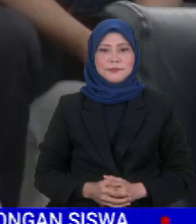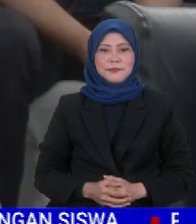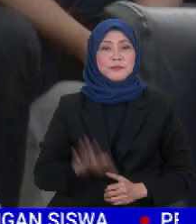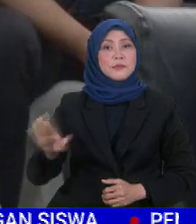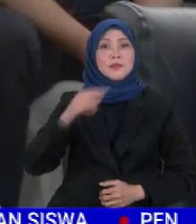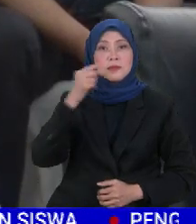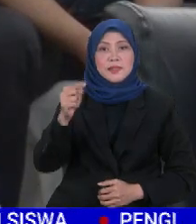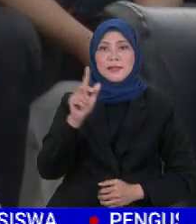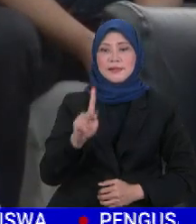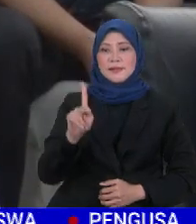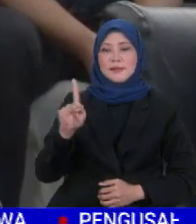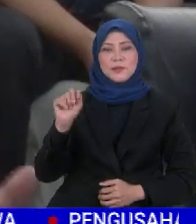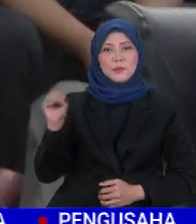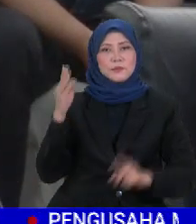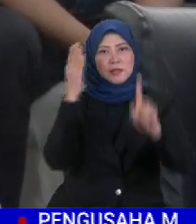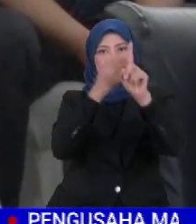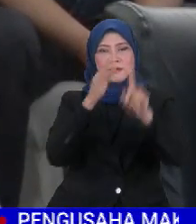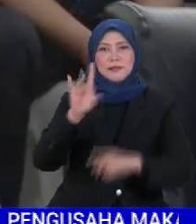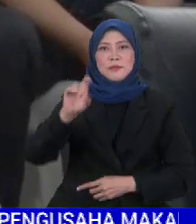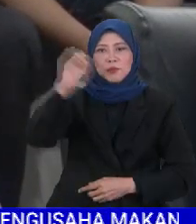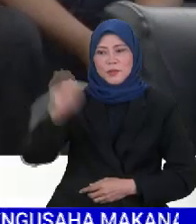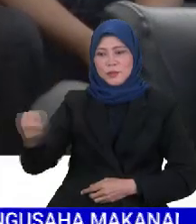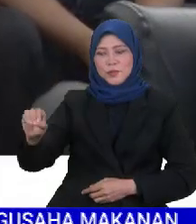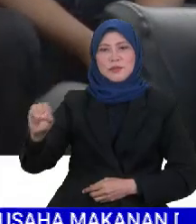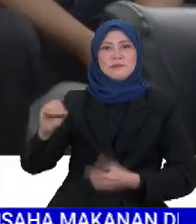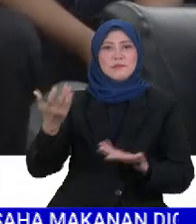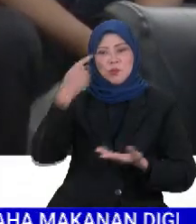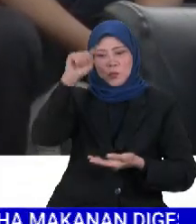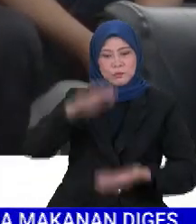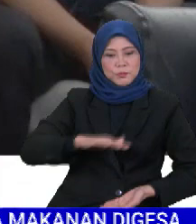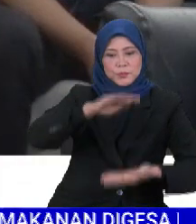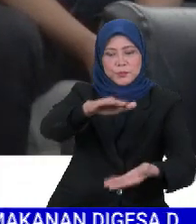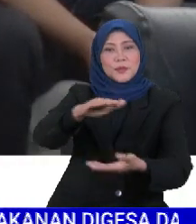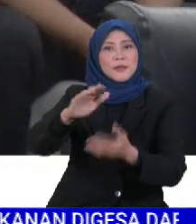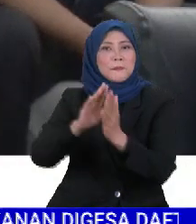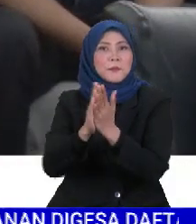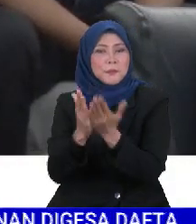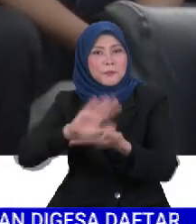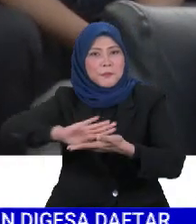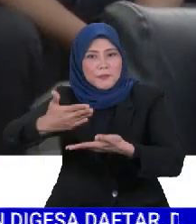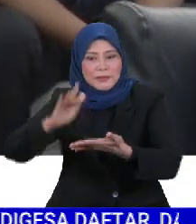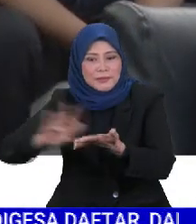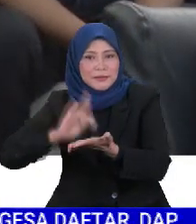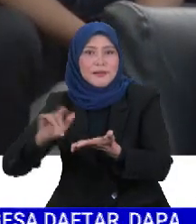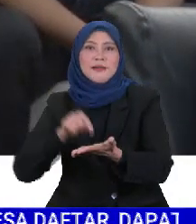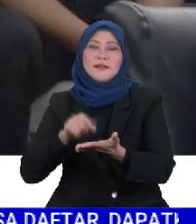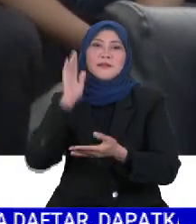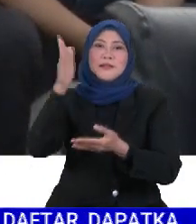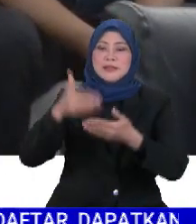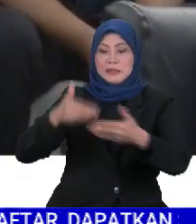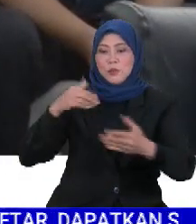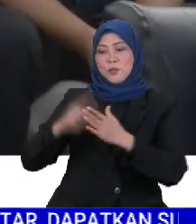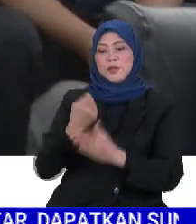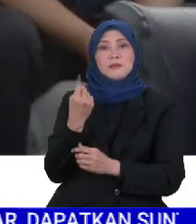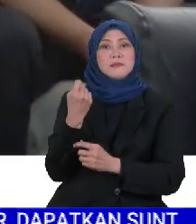Katanya, KECOM turut menyasarkan 80% pengagihan peranti kepada pelajar dapat dilaksanakan sebelum penghujung November